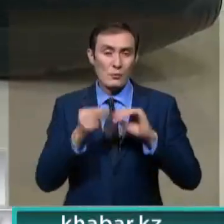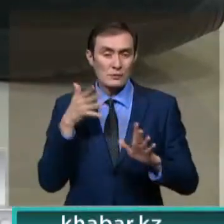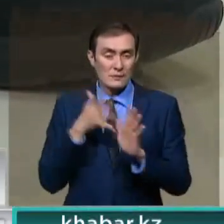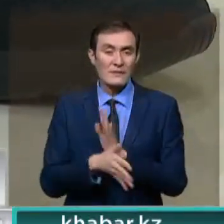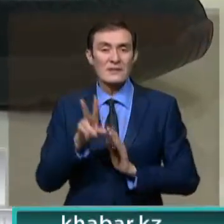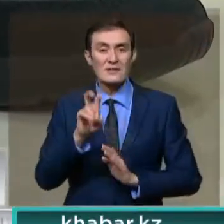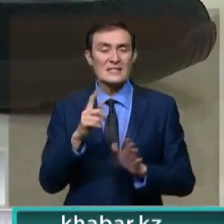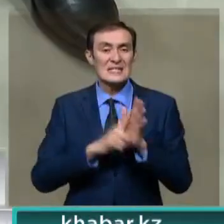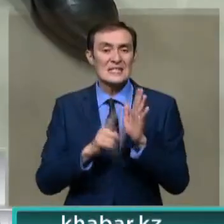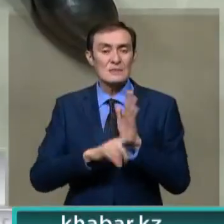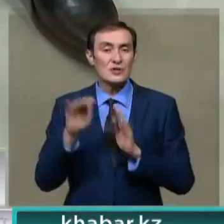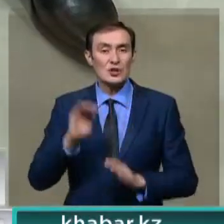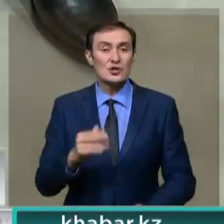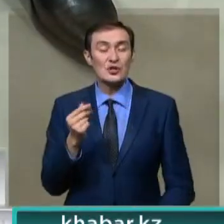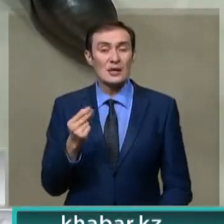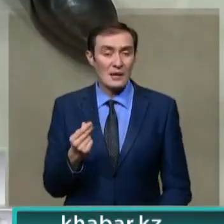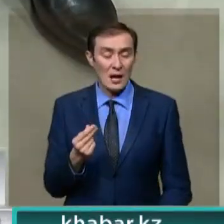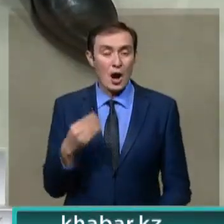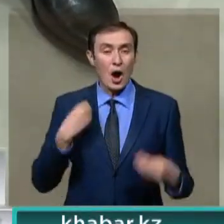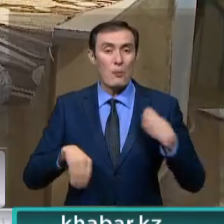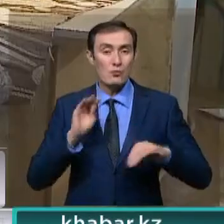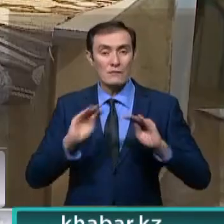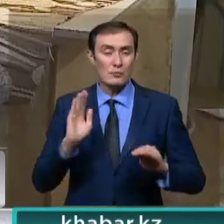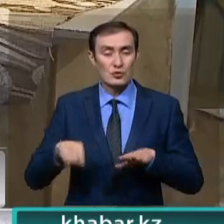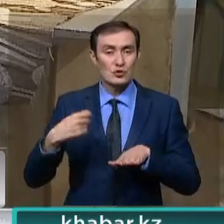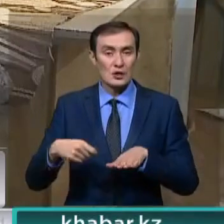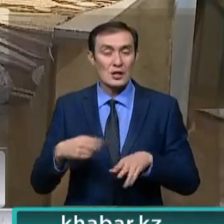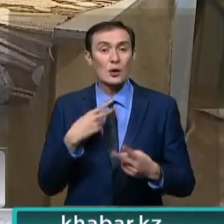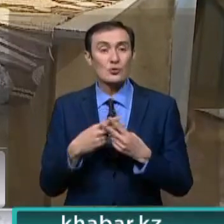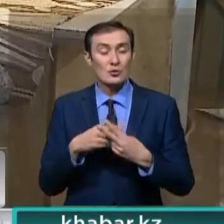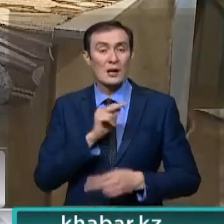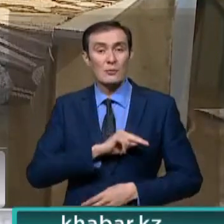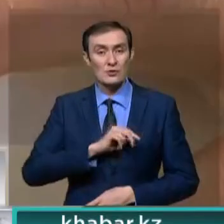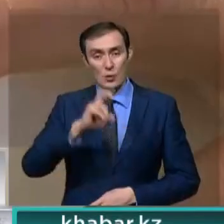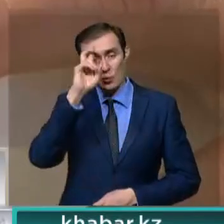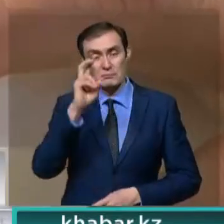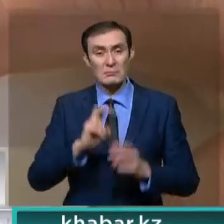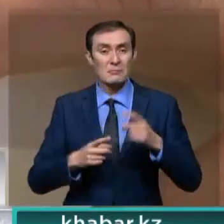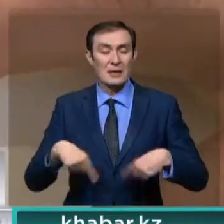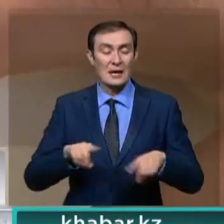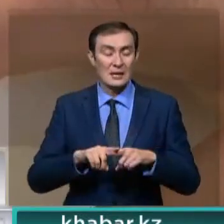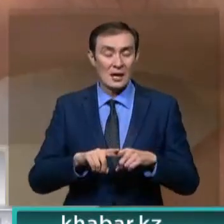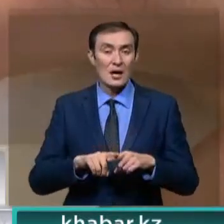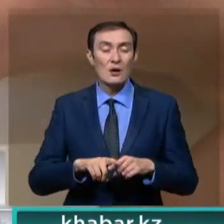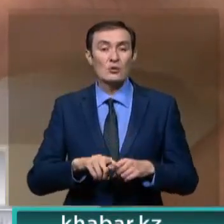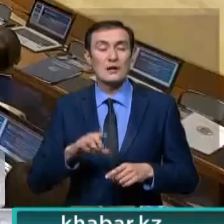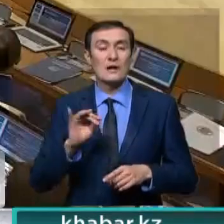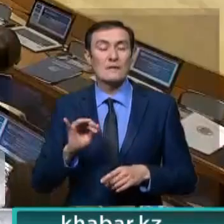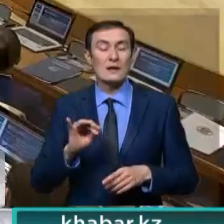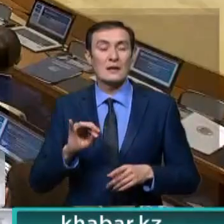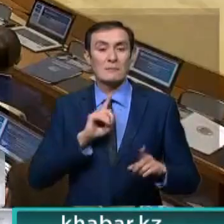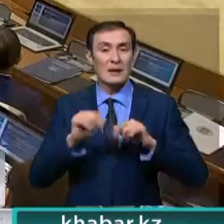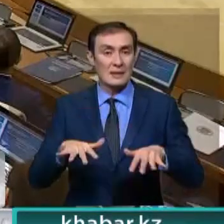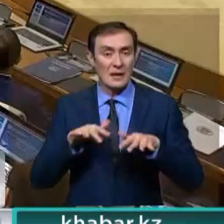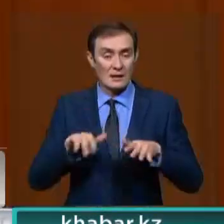государству в 270 тысяч тенге. Обмундирование будут шить заключенные, работающие на госпредприятии «Еңбек». Уже в зале пленарного